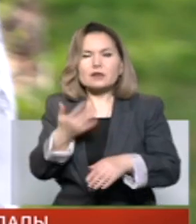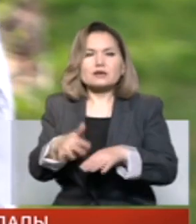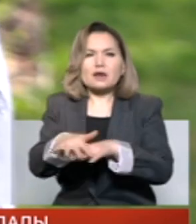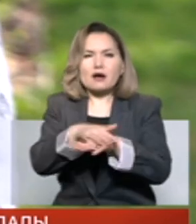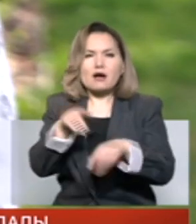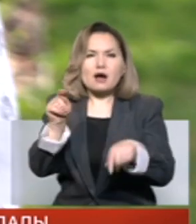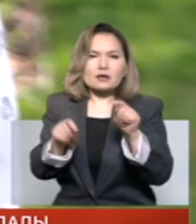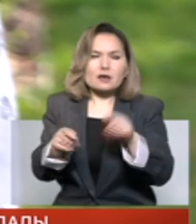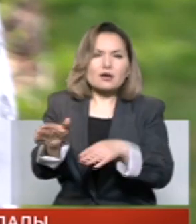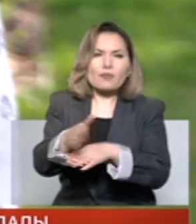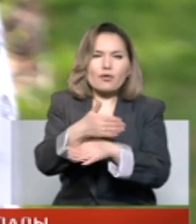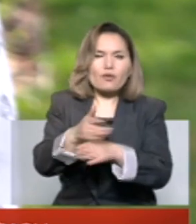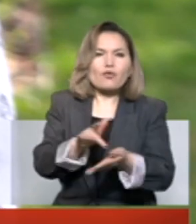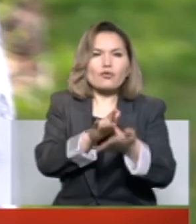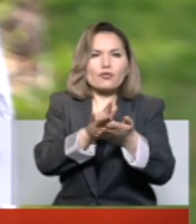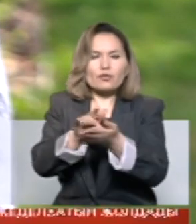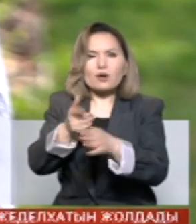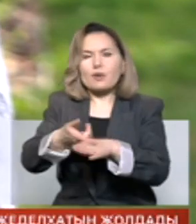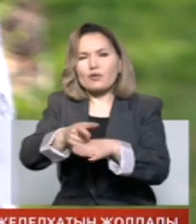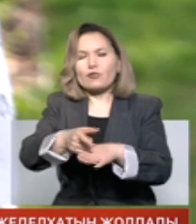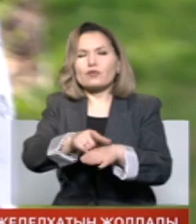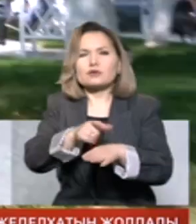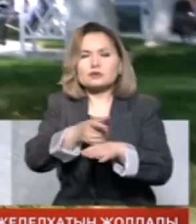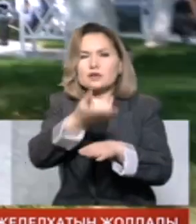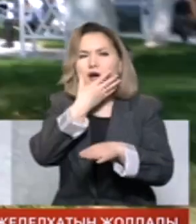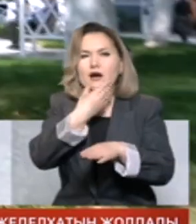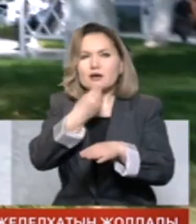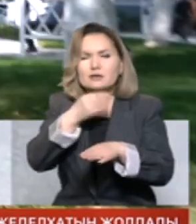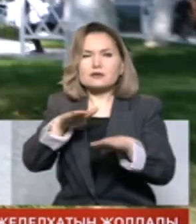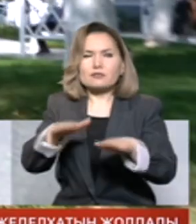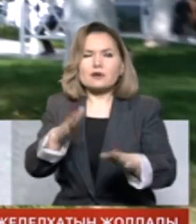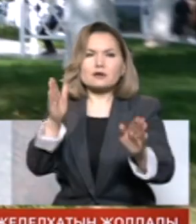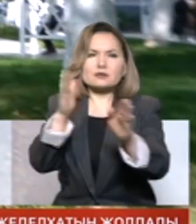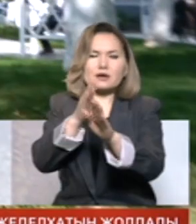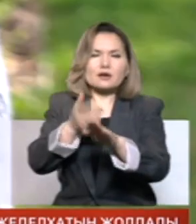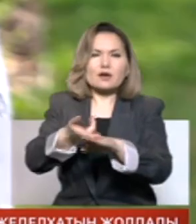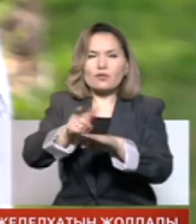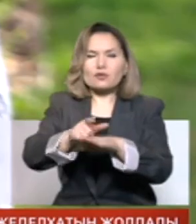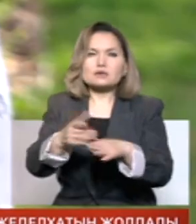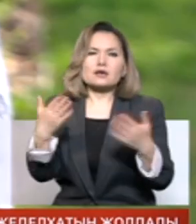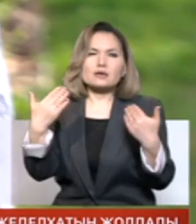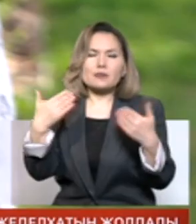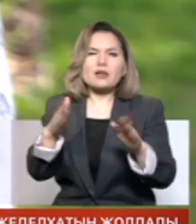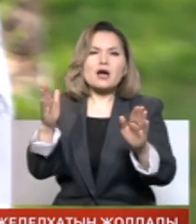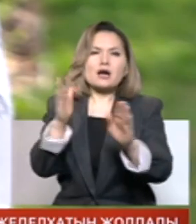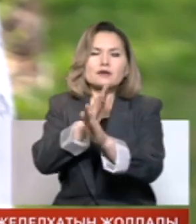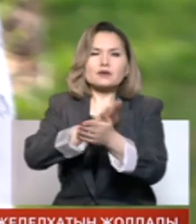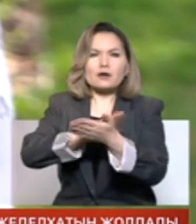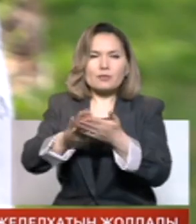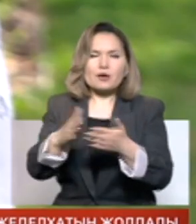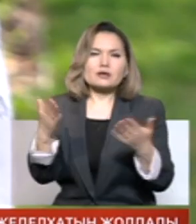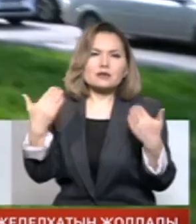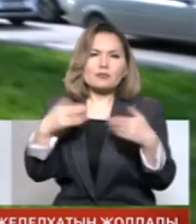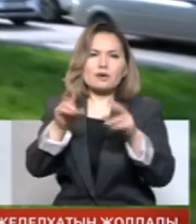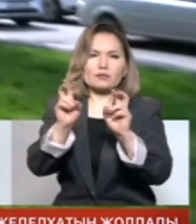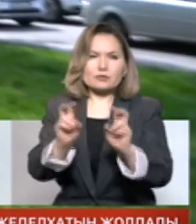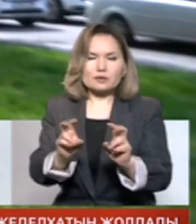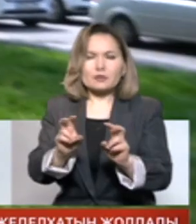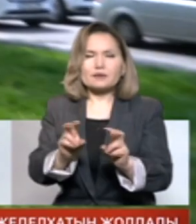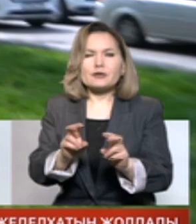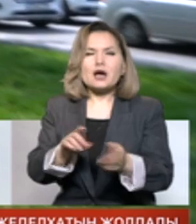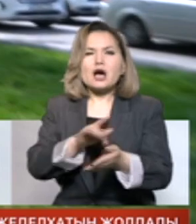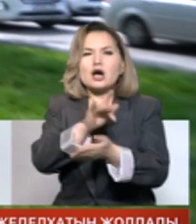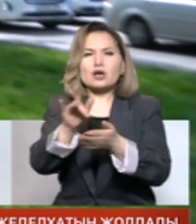екен, керемет. Бұрын бұнда жоқ еді, жақында салынған. Салқын, таза ауада демалып отырмыз енді.